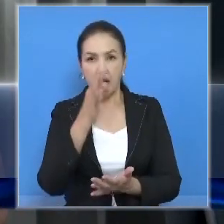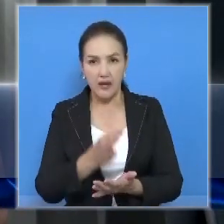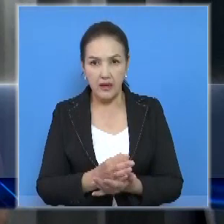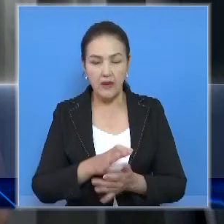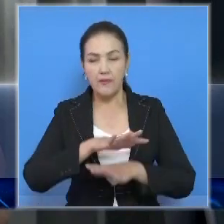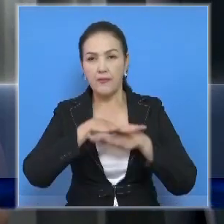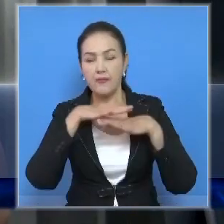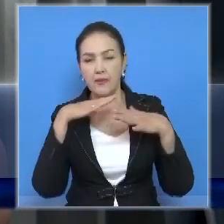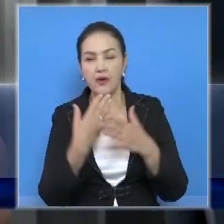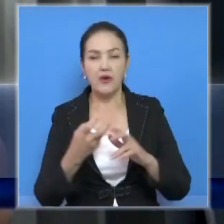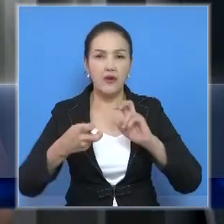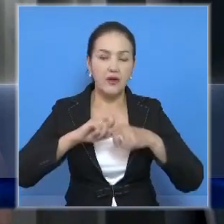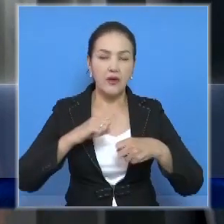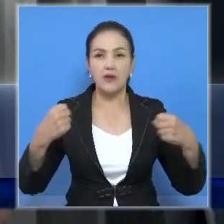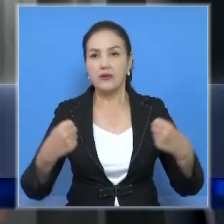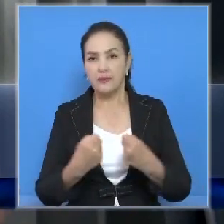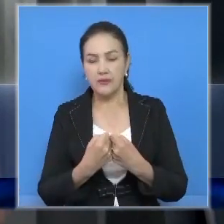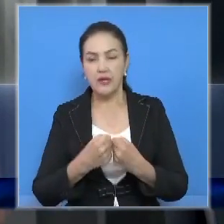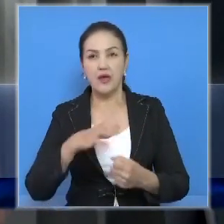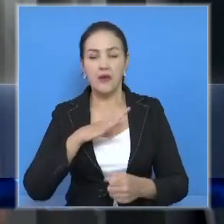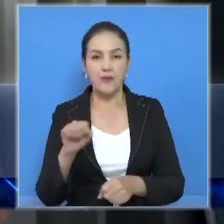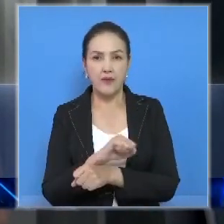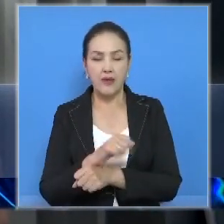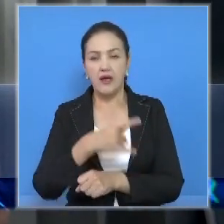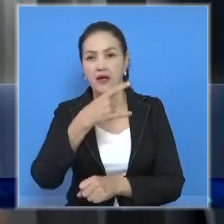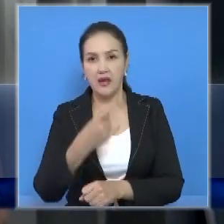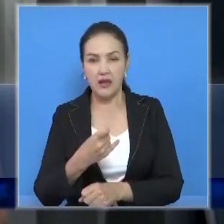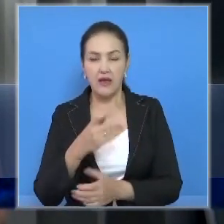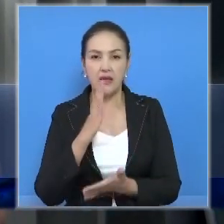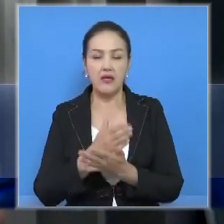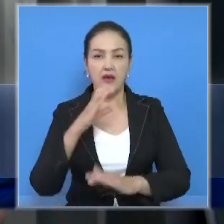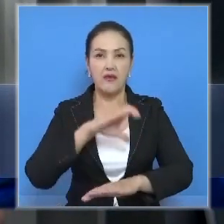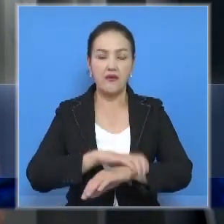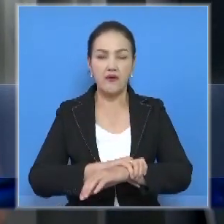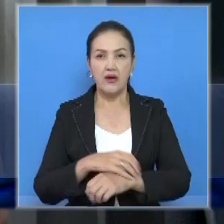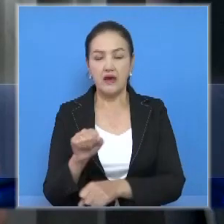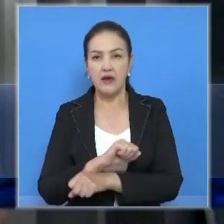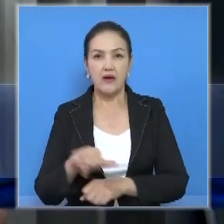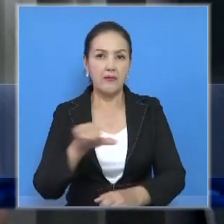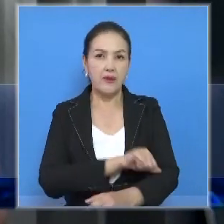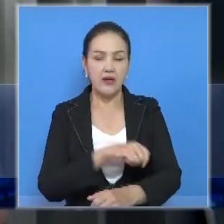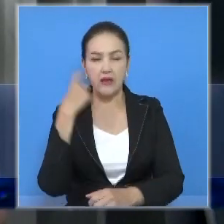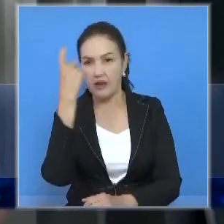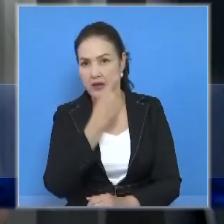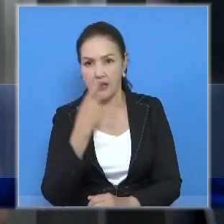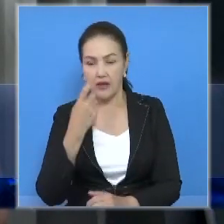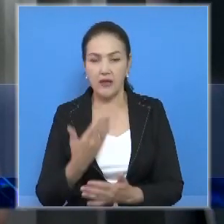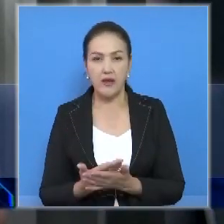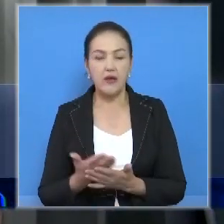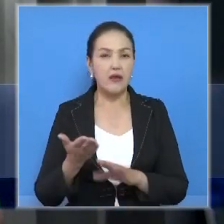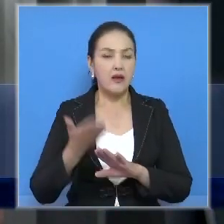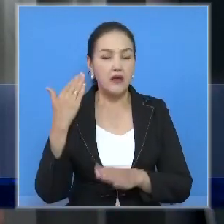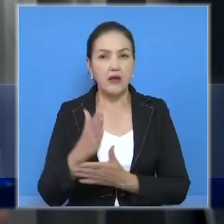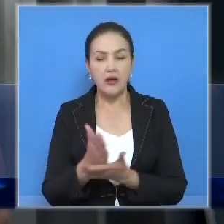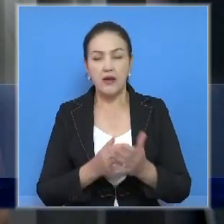имеется много случаев нарушений и ДТП, совершенных водителями такси, в том числе есть факты вождения автомобиля в наркотическом опьянении. Если раньше службы